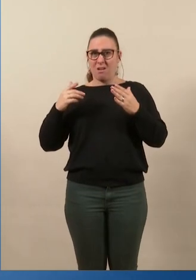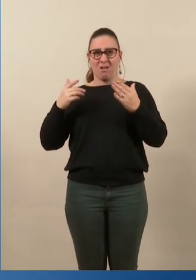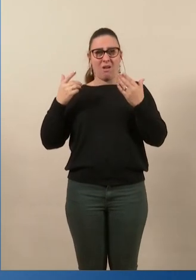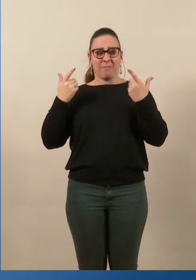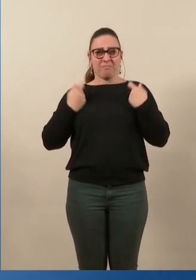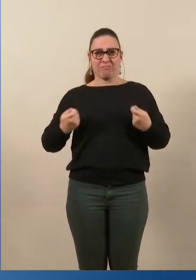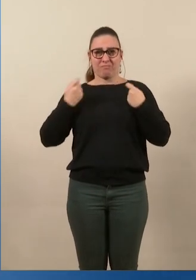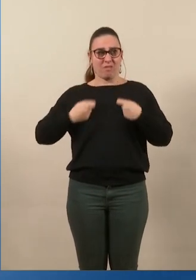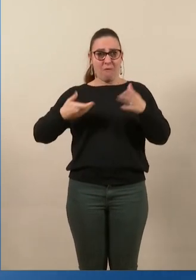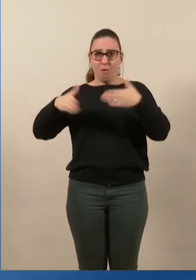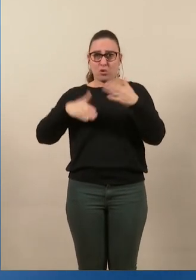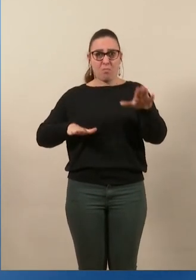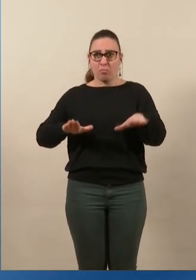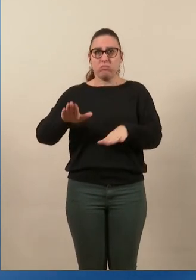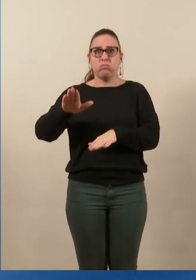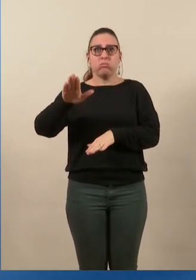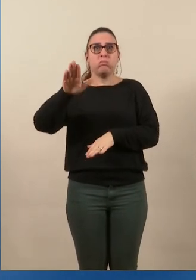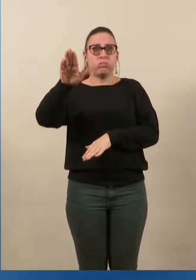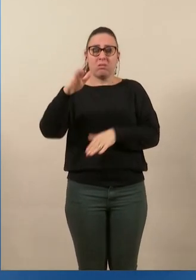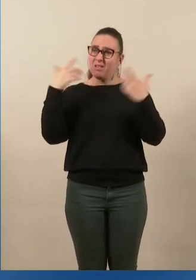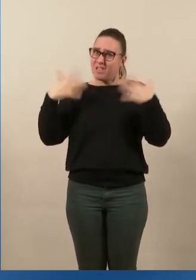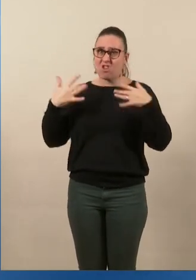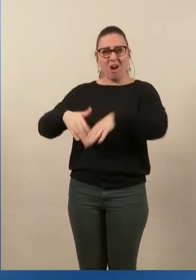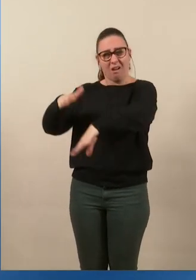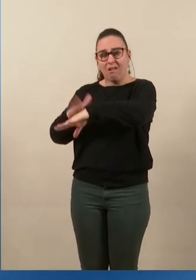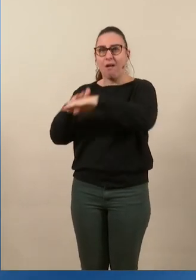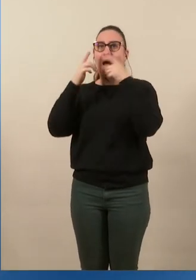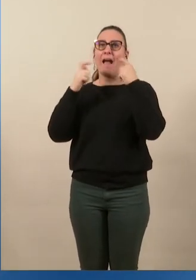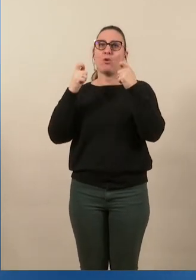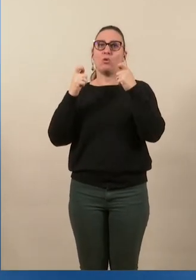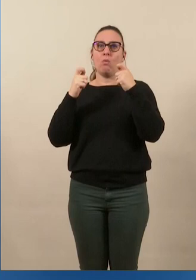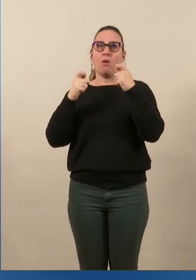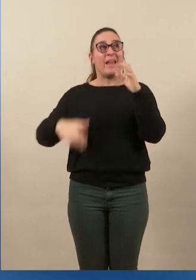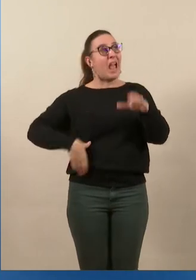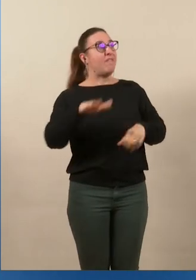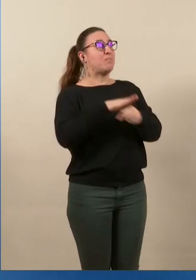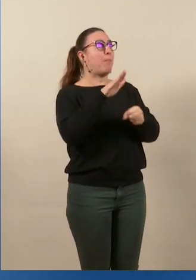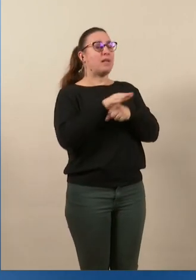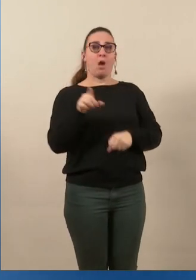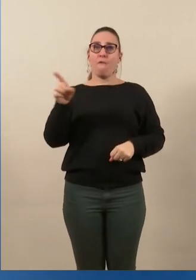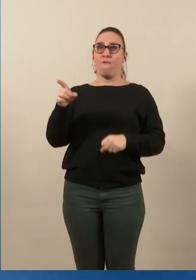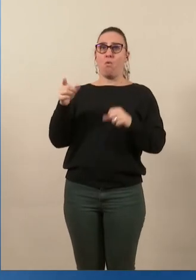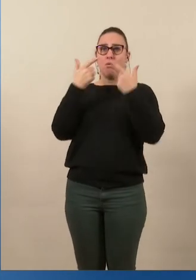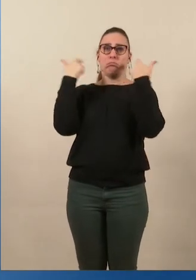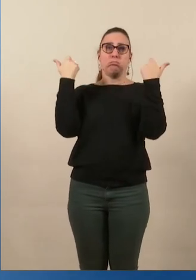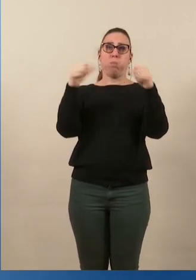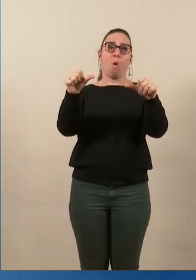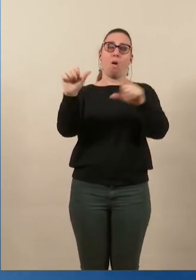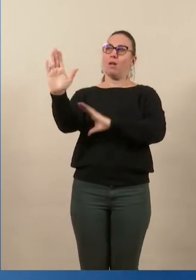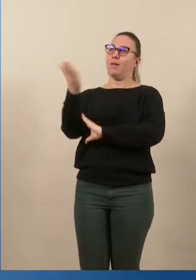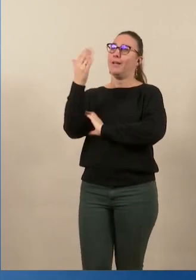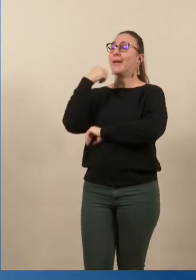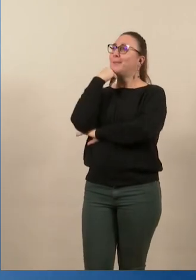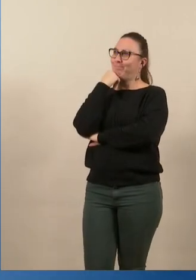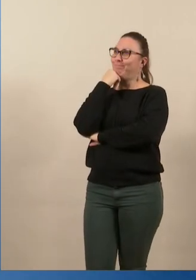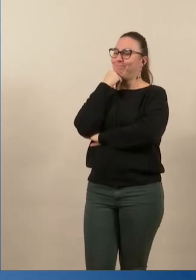surfonctionnement de votre gestion courante de la ville de Grenoble et le défaut d'investissement mais en fait vous en faites la démonstration plus